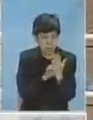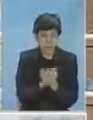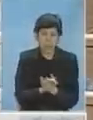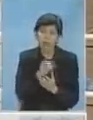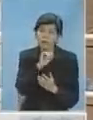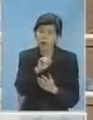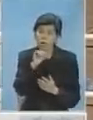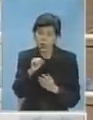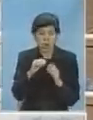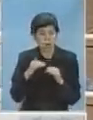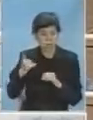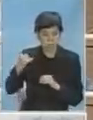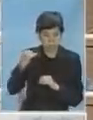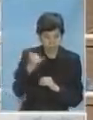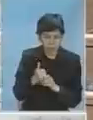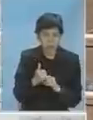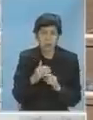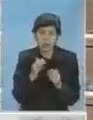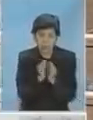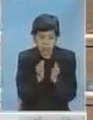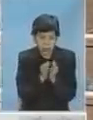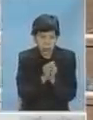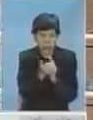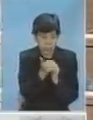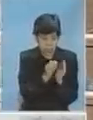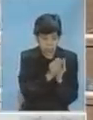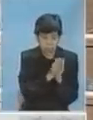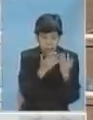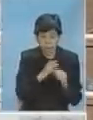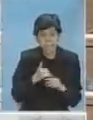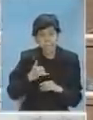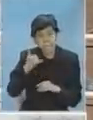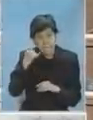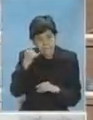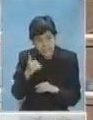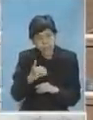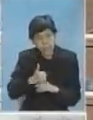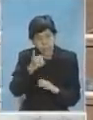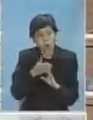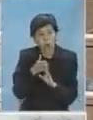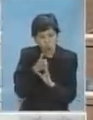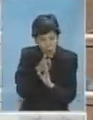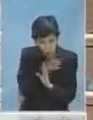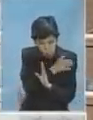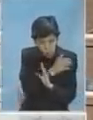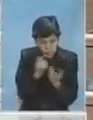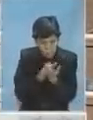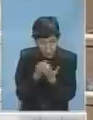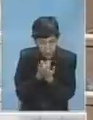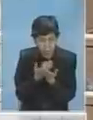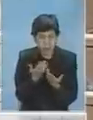ชิกซึ่งเข้ามาในที่ประชุมระหว่างการออกเสียงลงคะแนนอาจออกเสียงลงคะแนนได้ก่อนประธานสั่งปิดการนับคะ